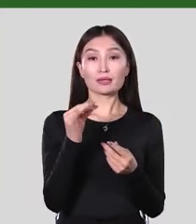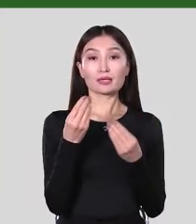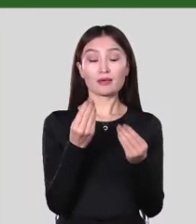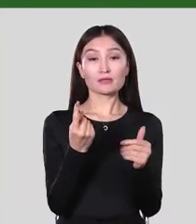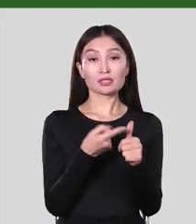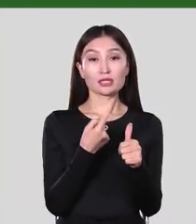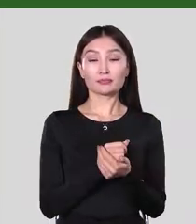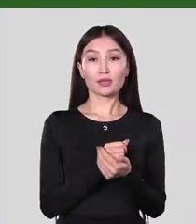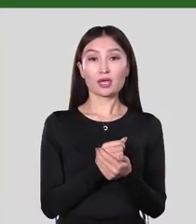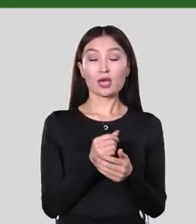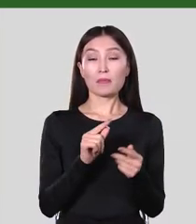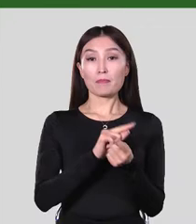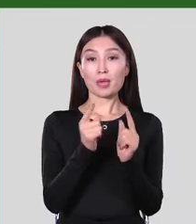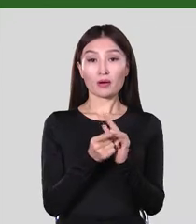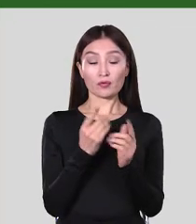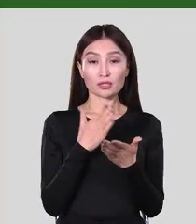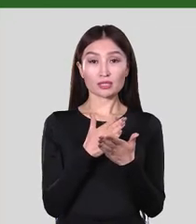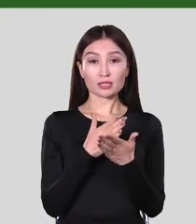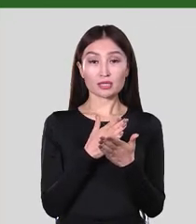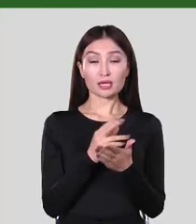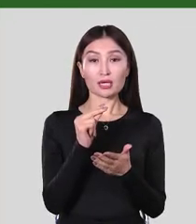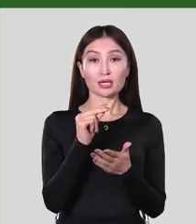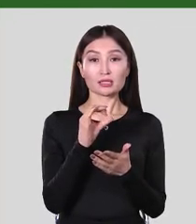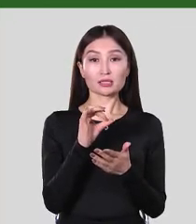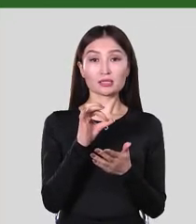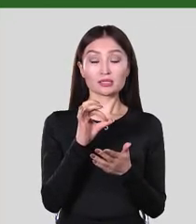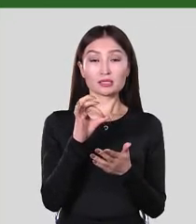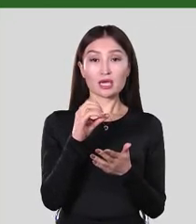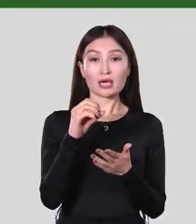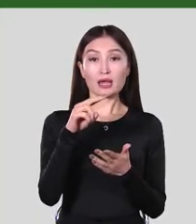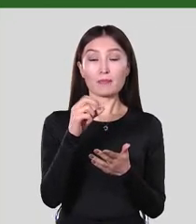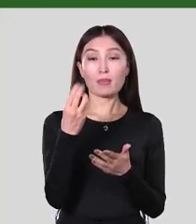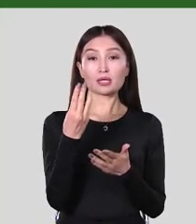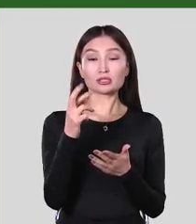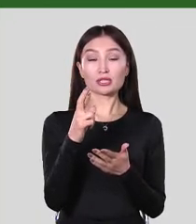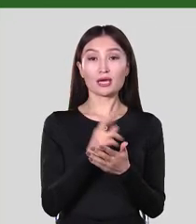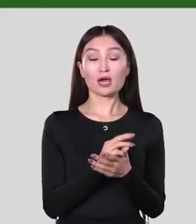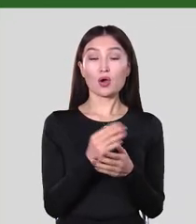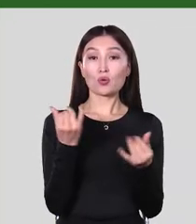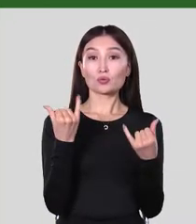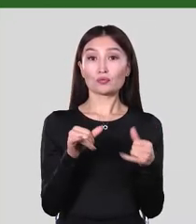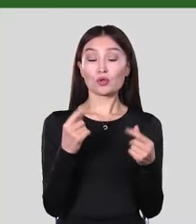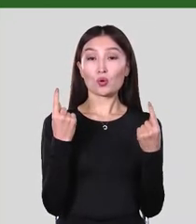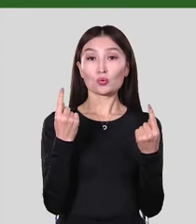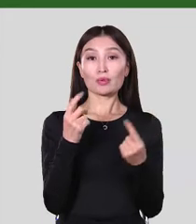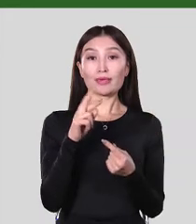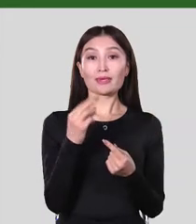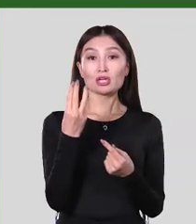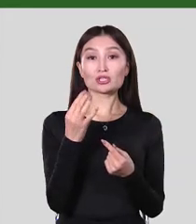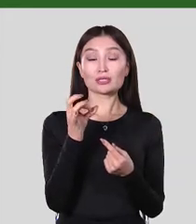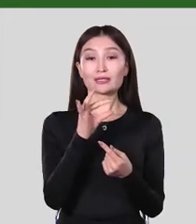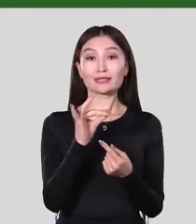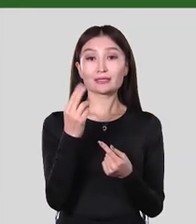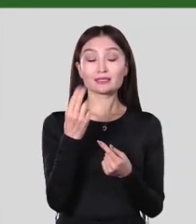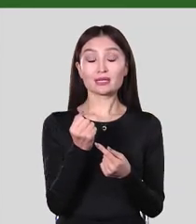название этим островам. В переводе означает «черепашьи». А удивительно, крупные ящерицы,